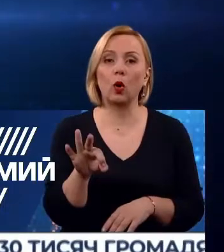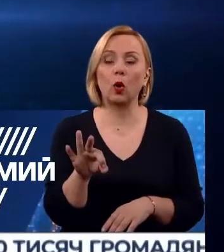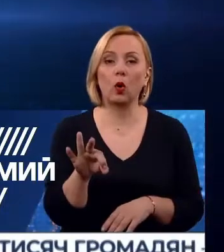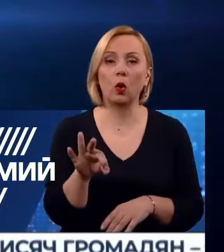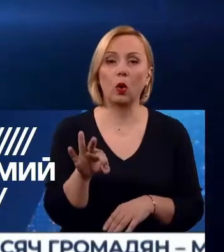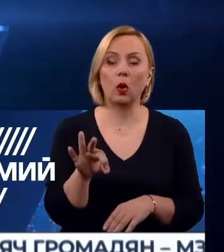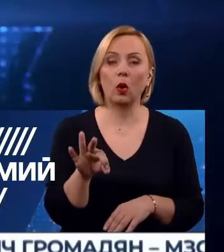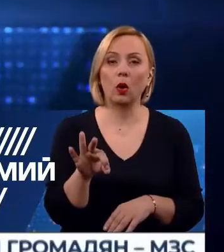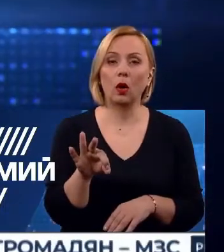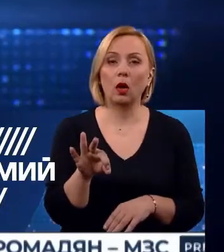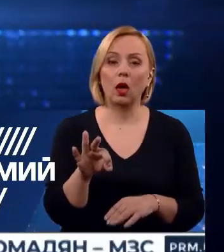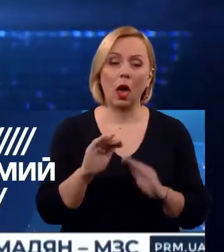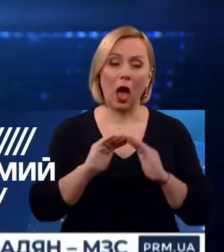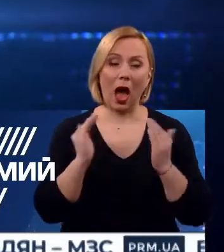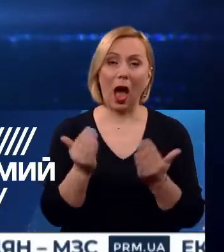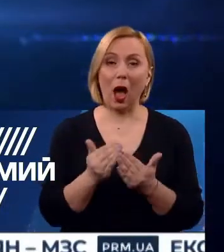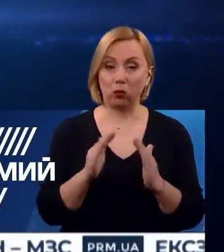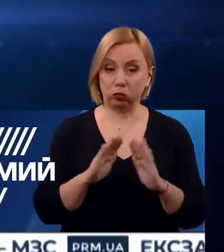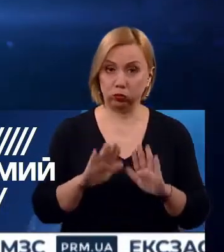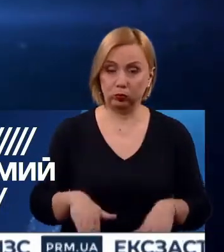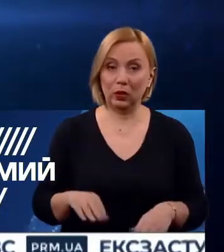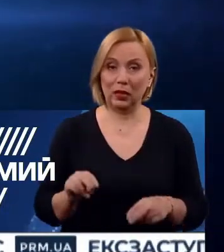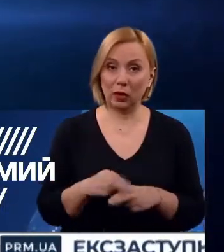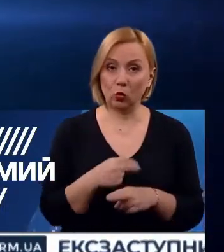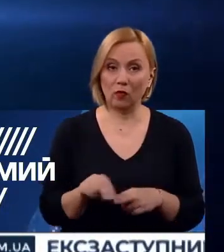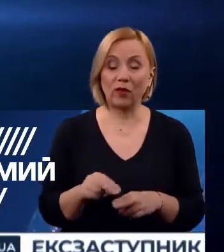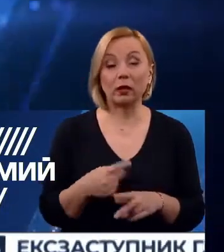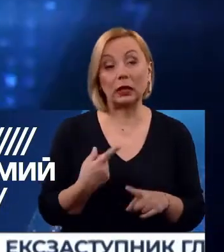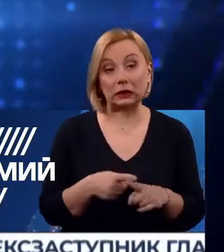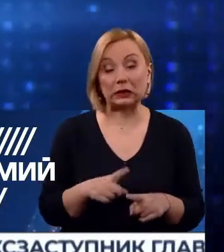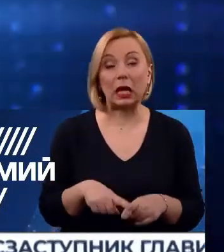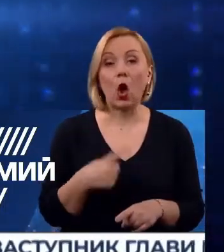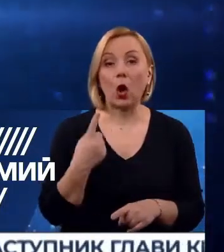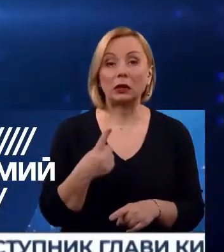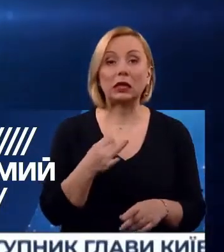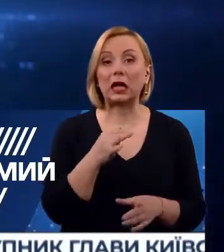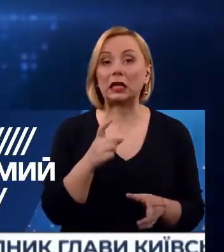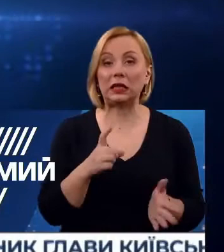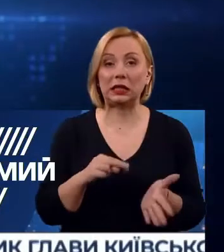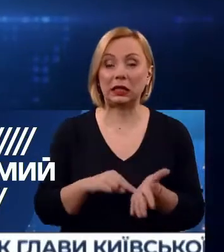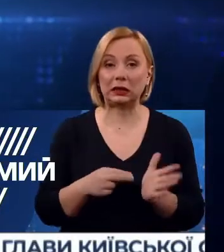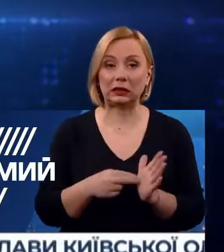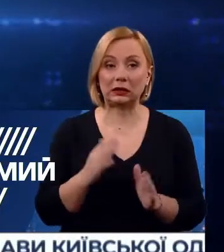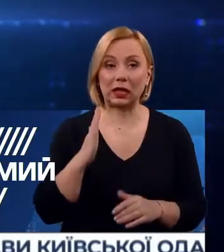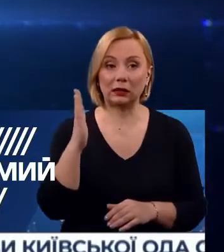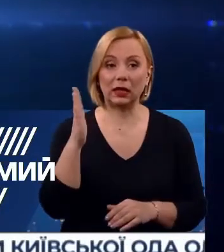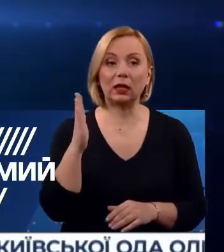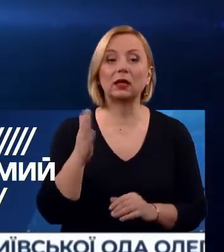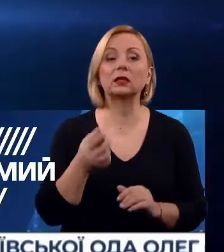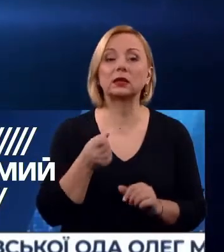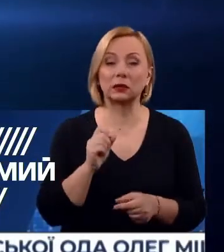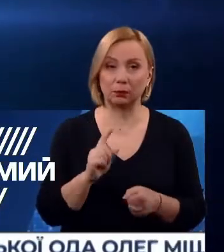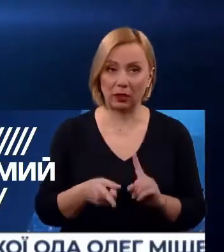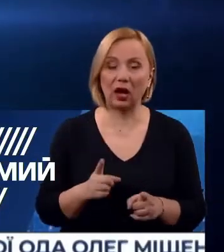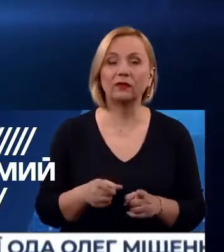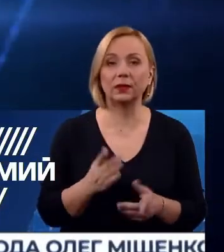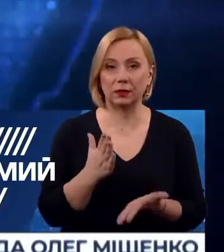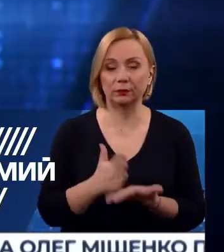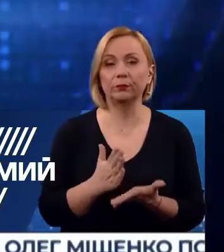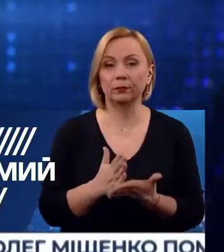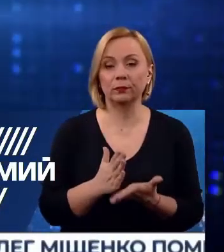відправляти до амбулаторного лікування, ну це одна з стратегій. Вона справді має